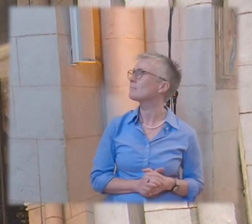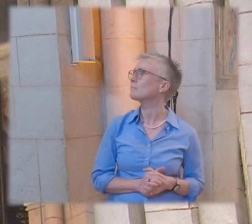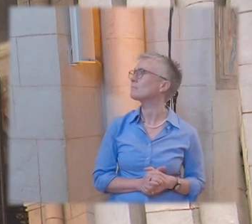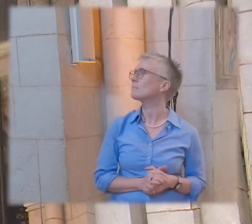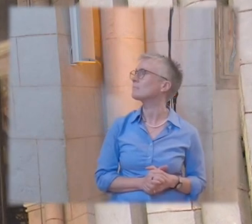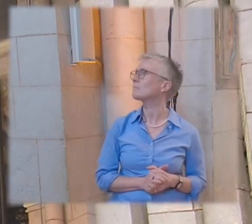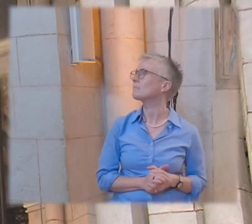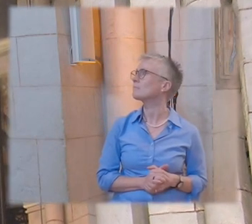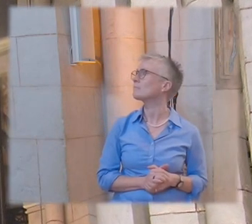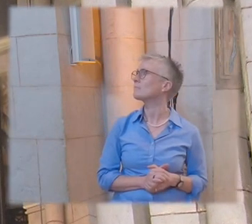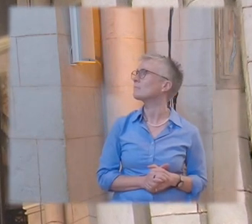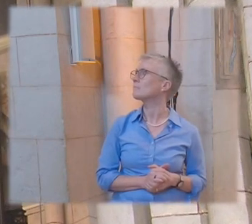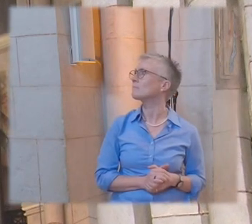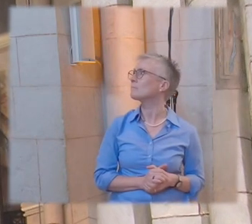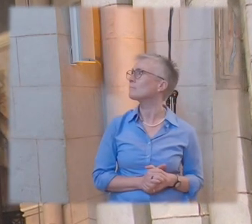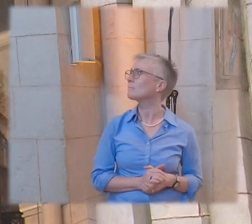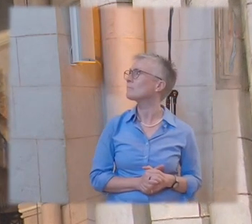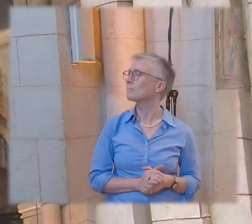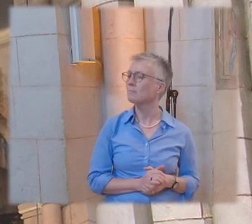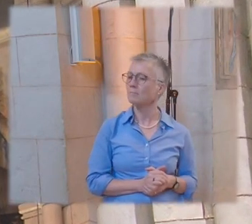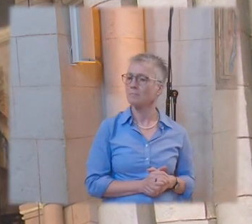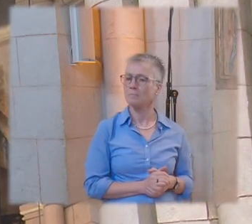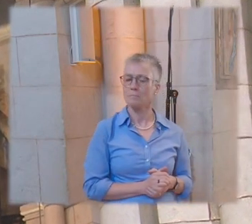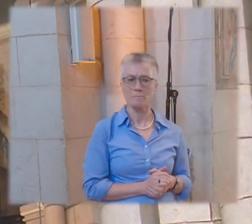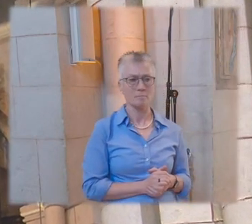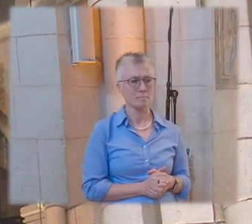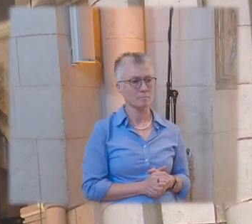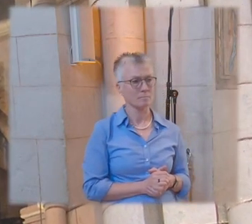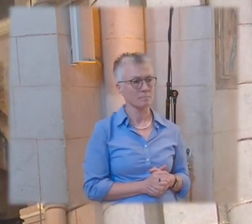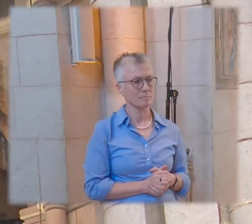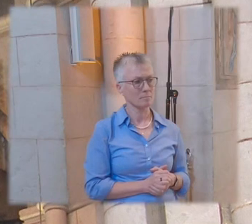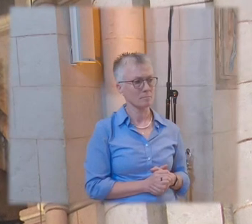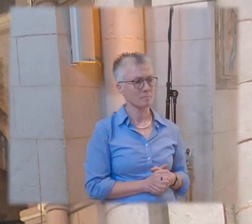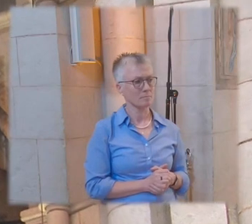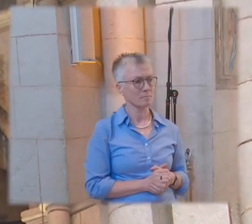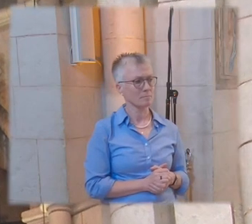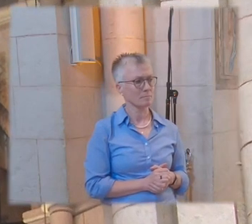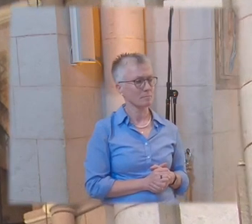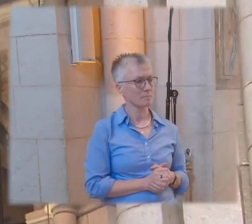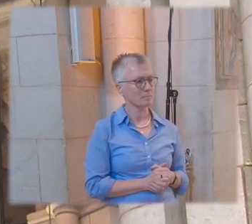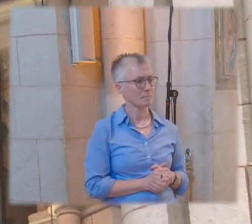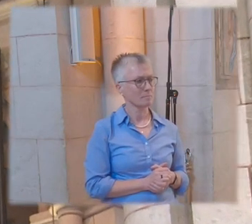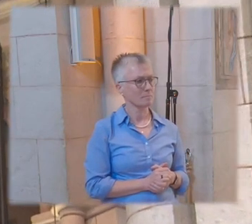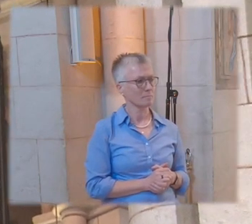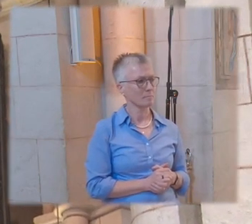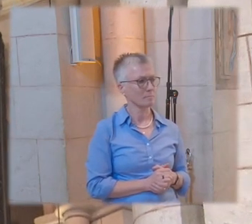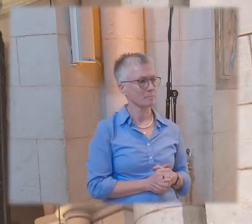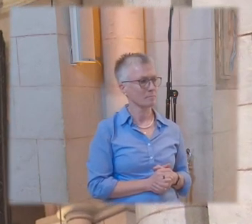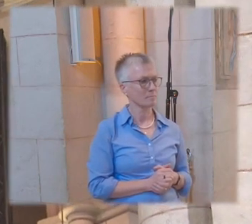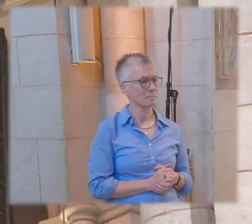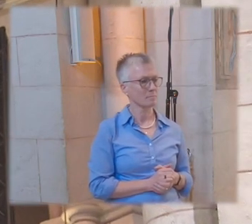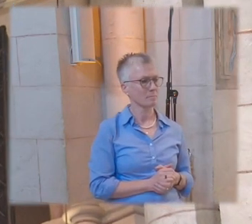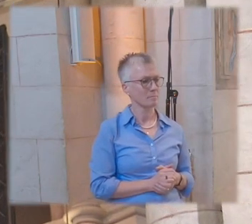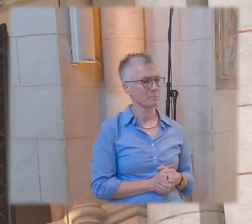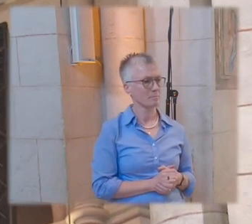in einem Hirtenwort, das Bischof Georg Betzing heute an alle Gemeinden seines Bistums geschrieben hat, zitiert